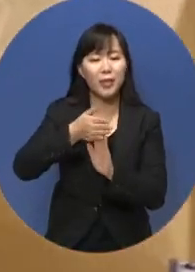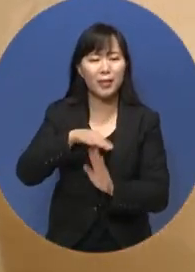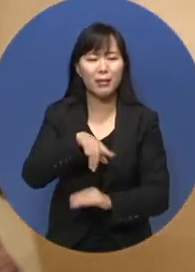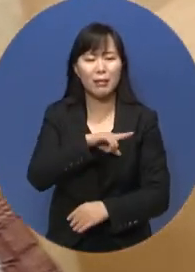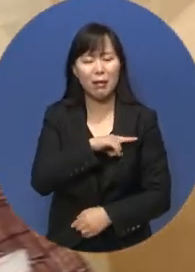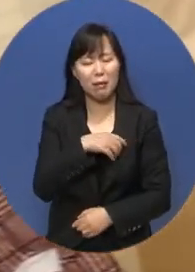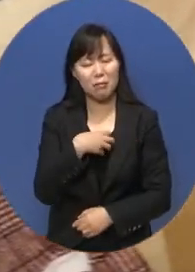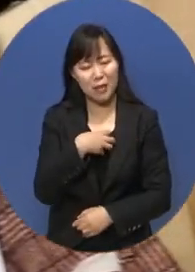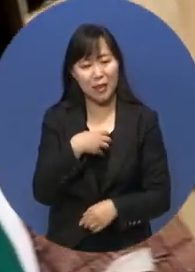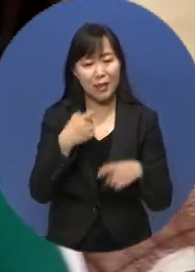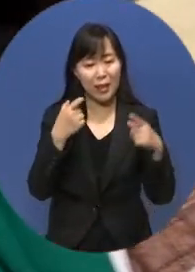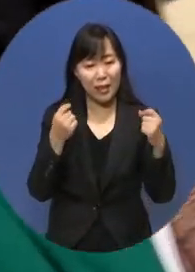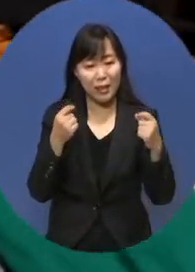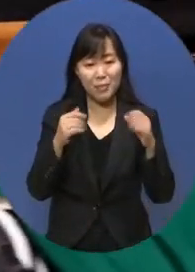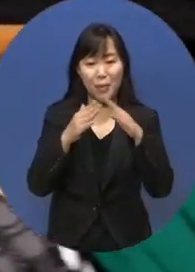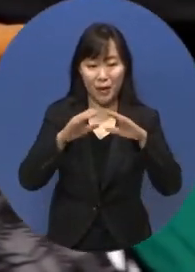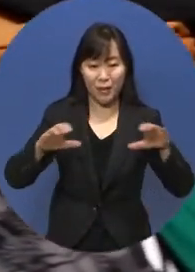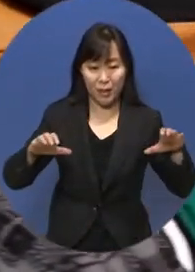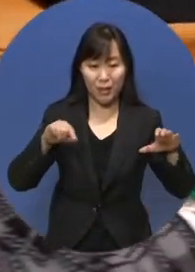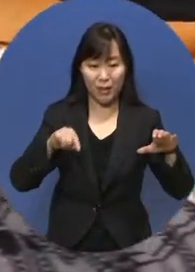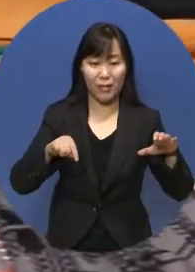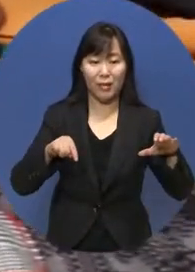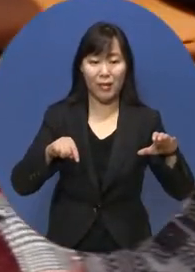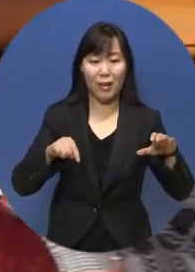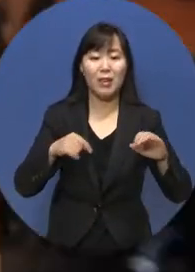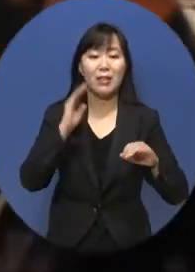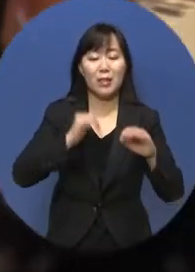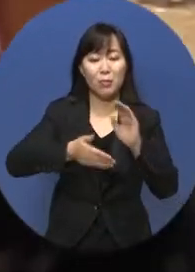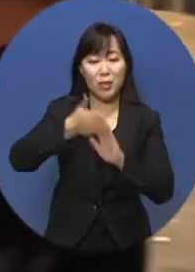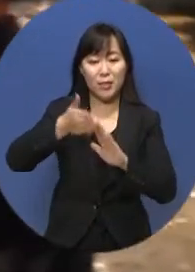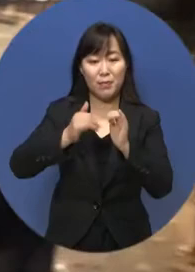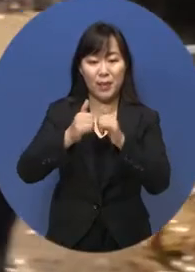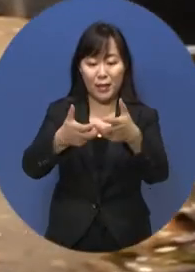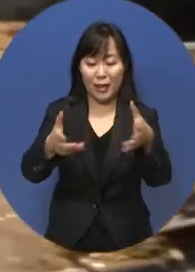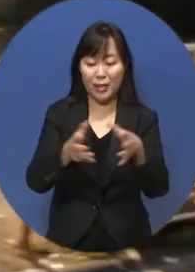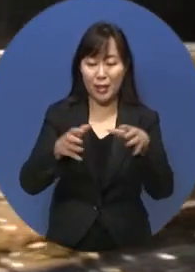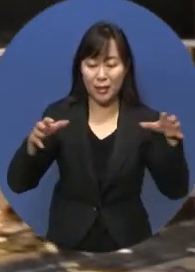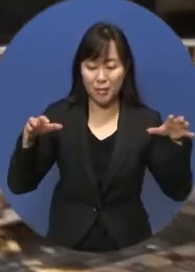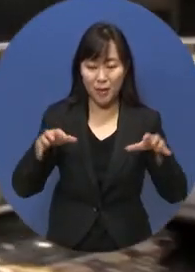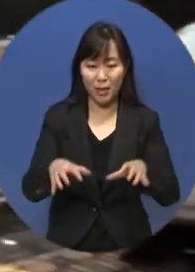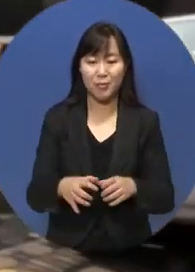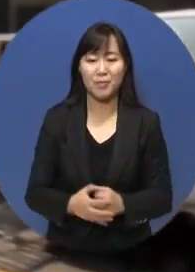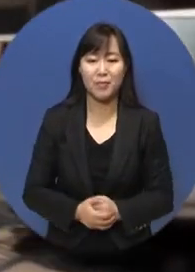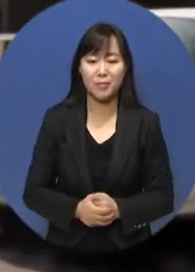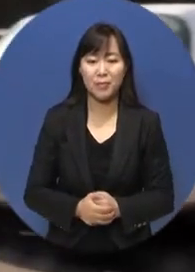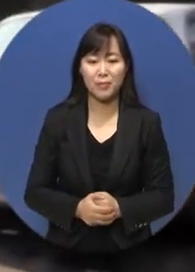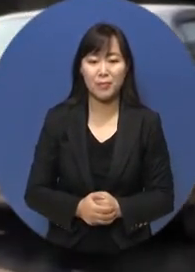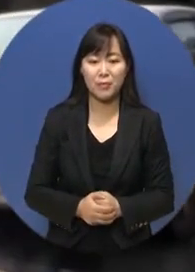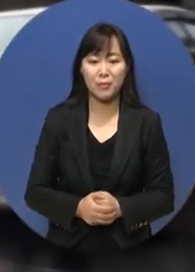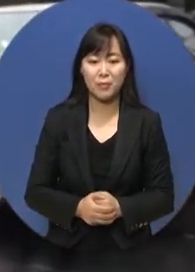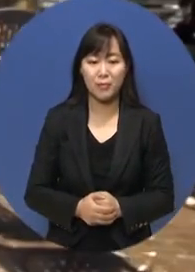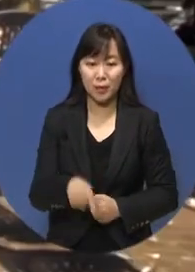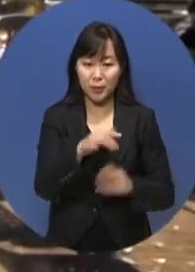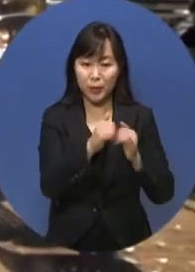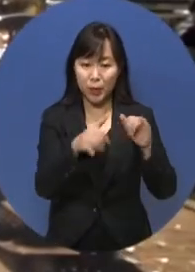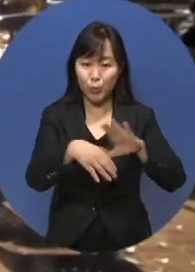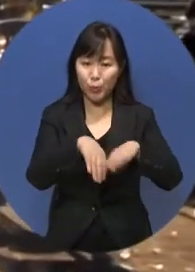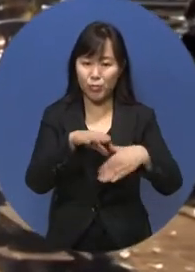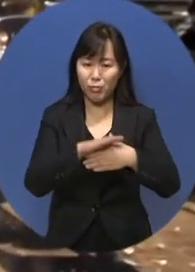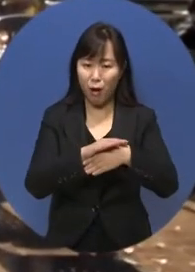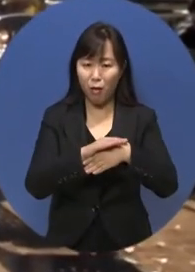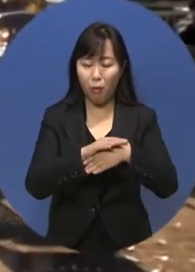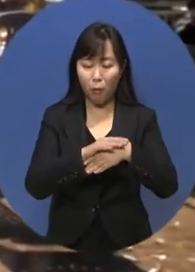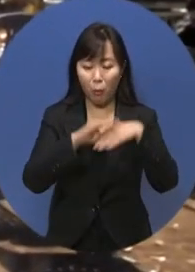아픈 손가락 같은 뺏벌 마을에 의정부시 시민단체들이 모였습니다. 그들은 문화를